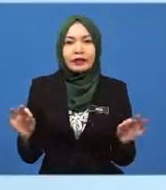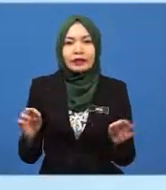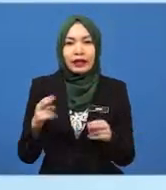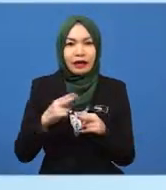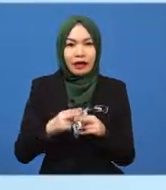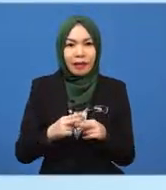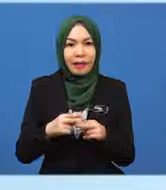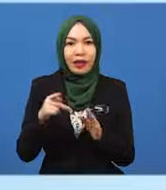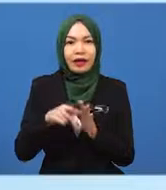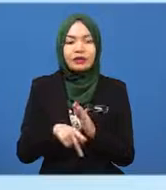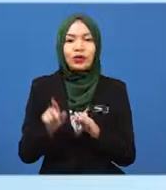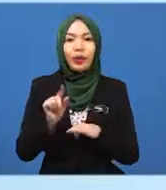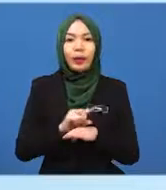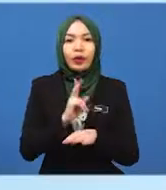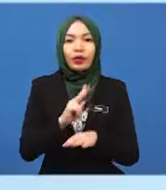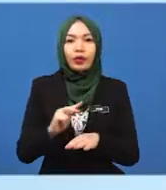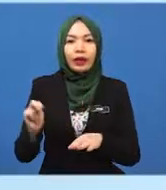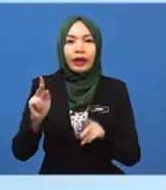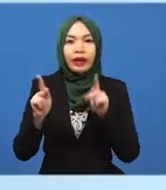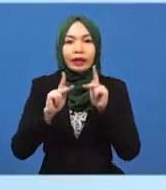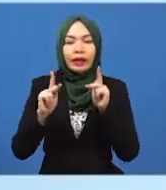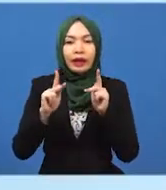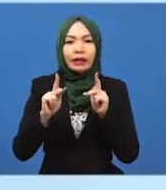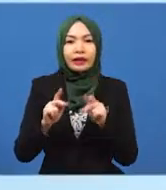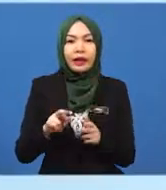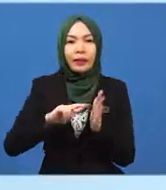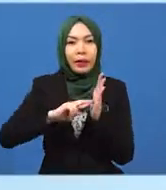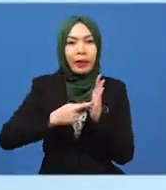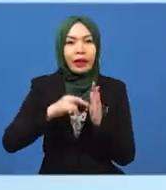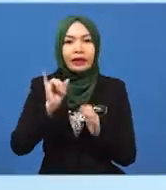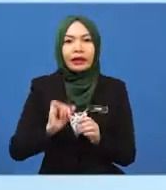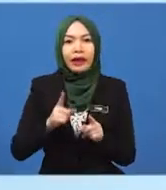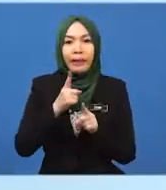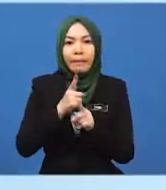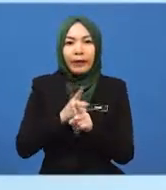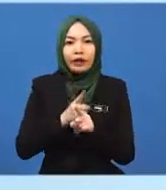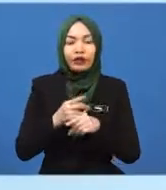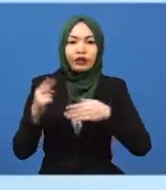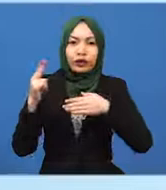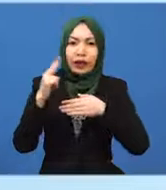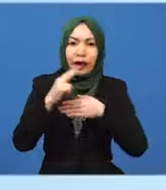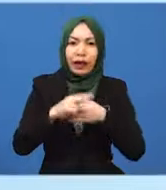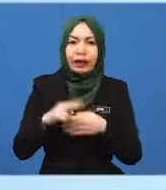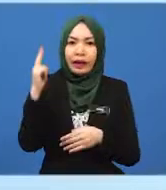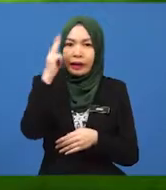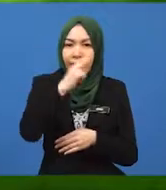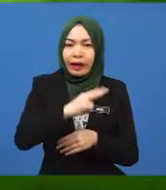ialah merupakan kata pemberi yang tepat di hadapan